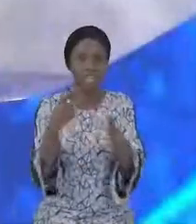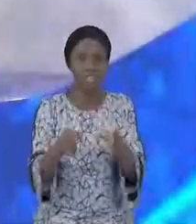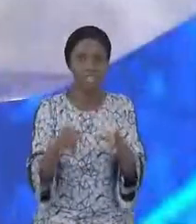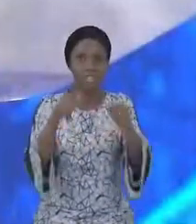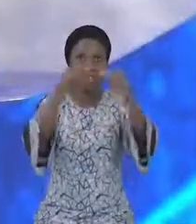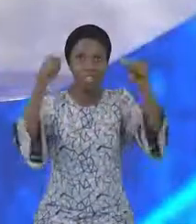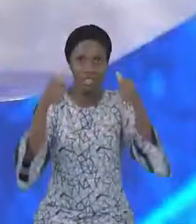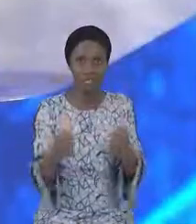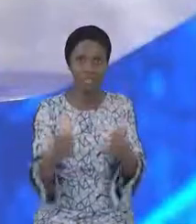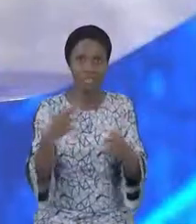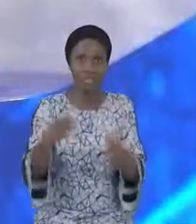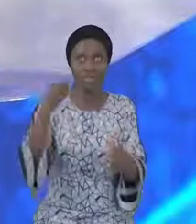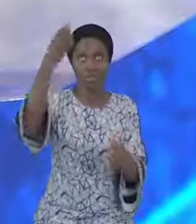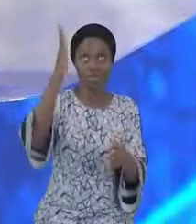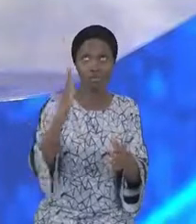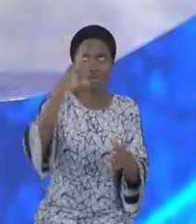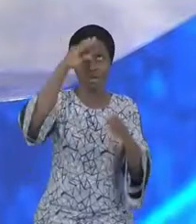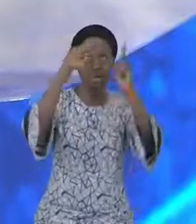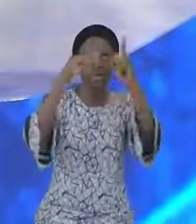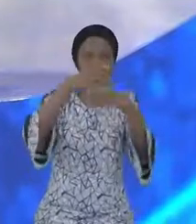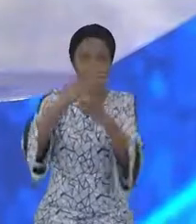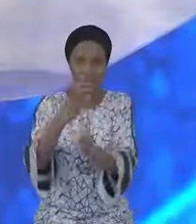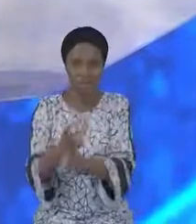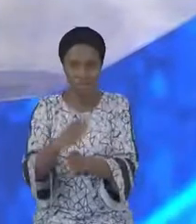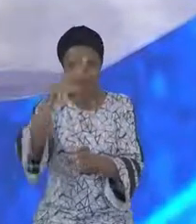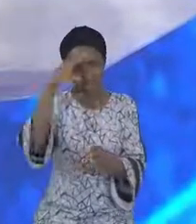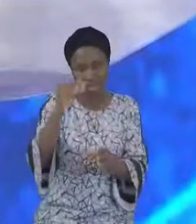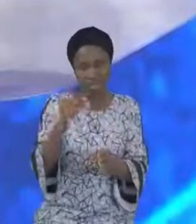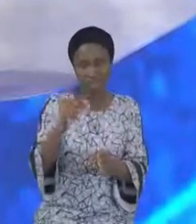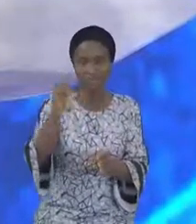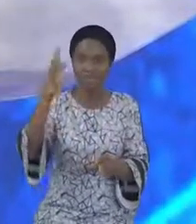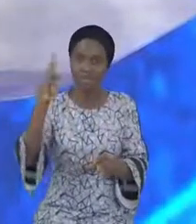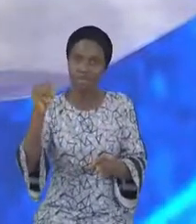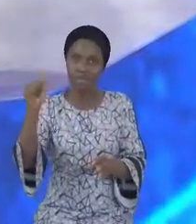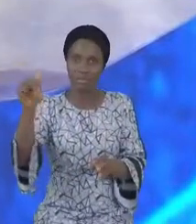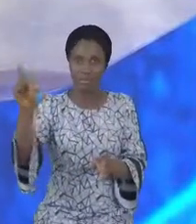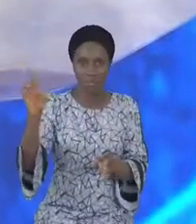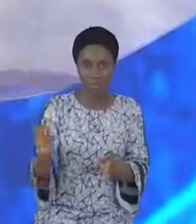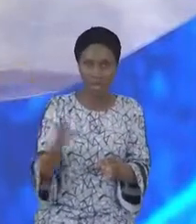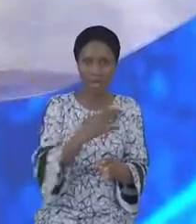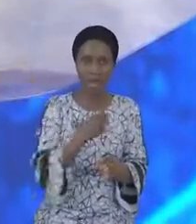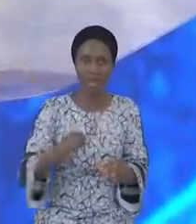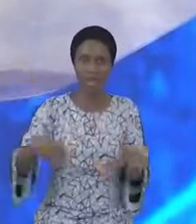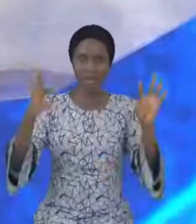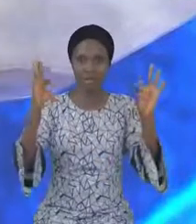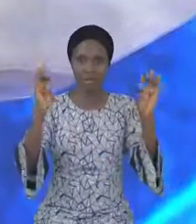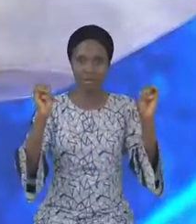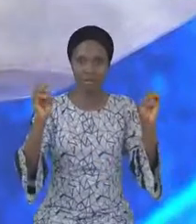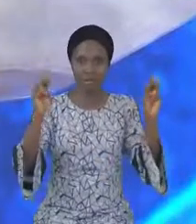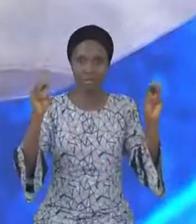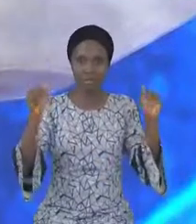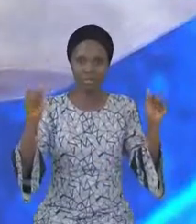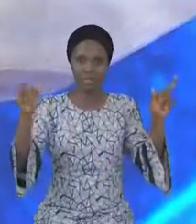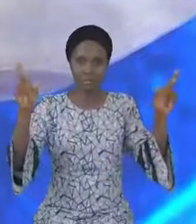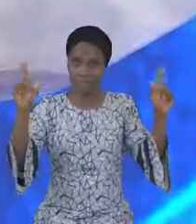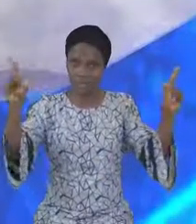créa à l'image de Dieu. Il créa l'homme et la femme, non seulement pour les hommes, non seulement pour